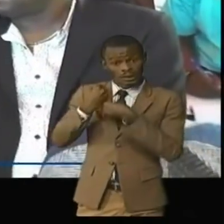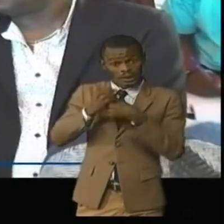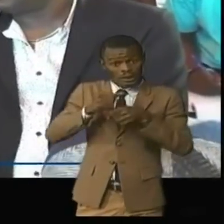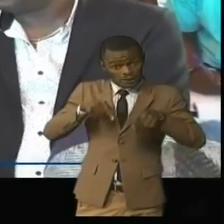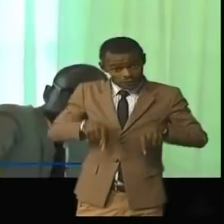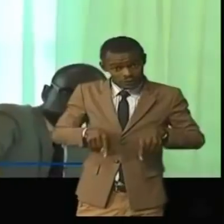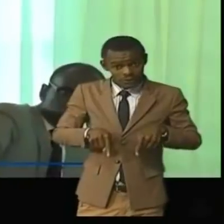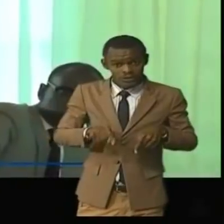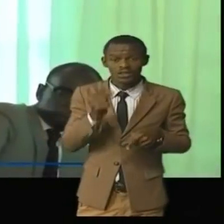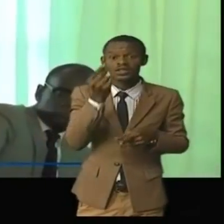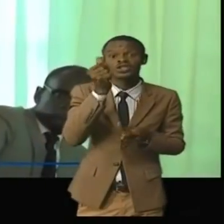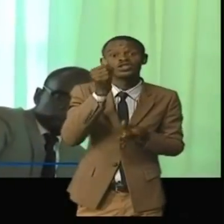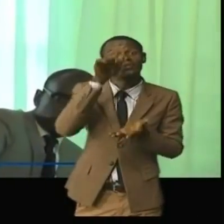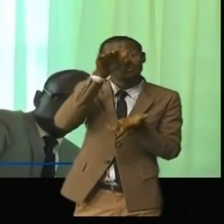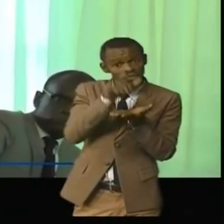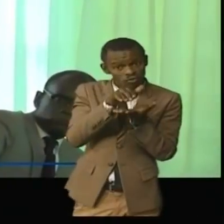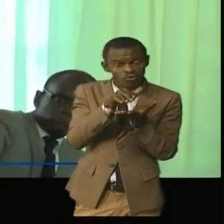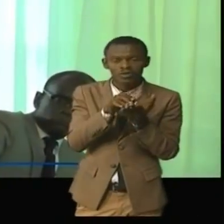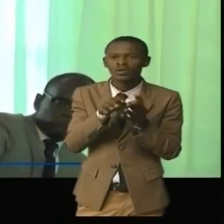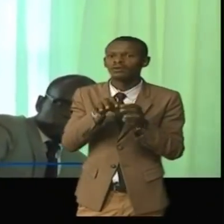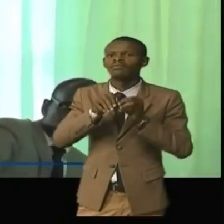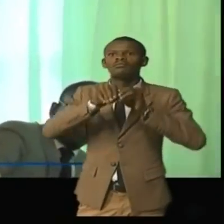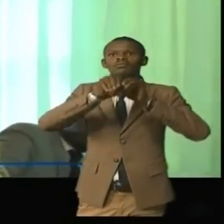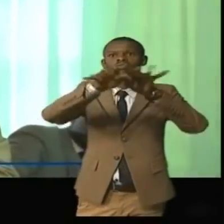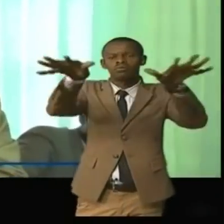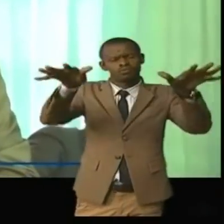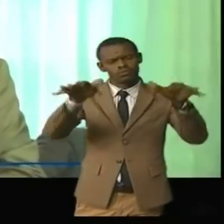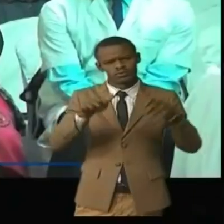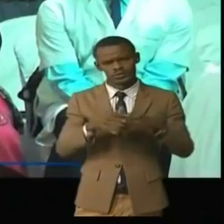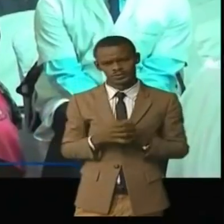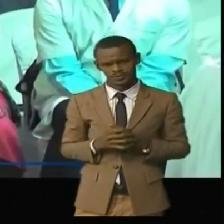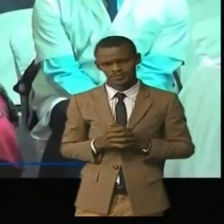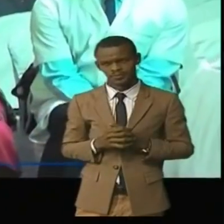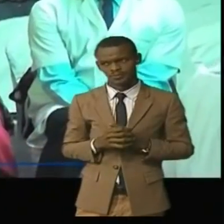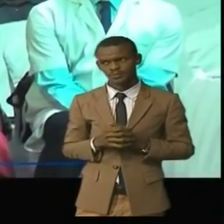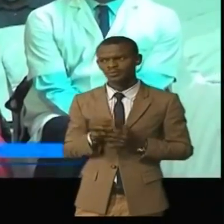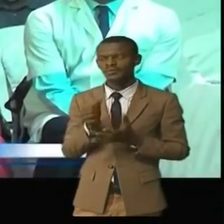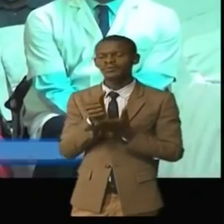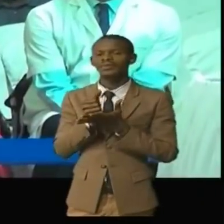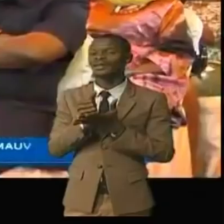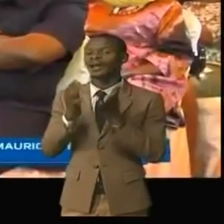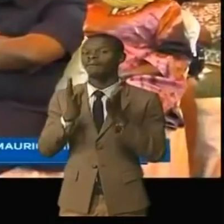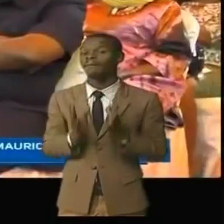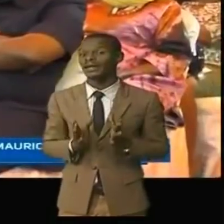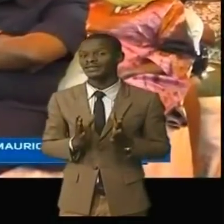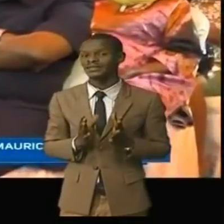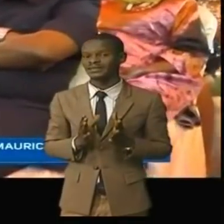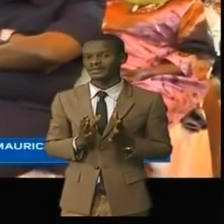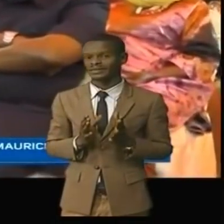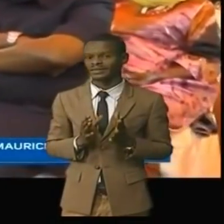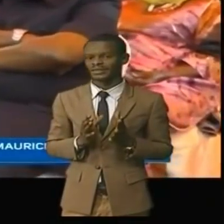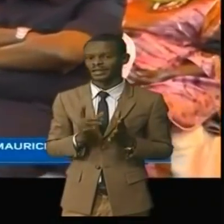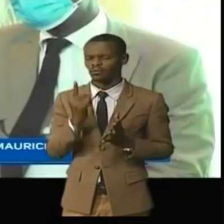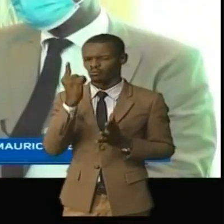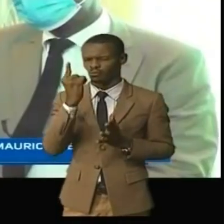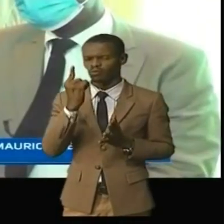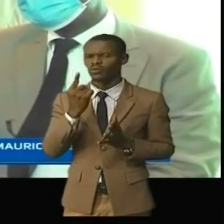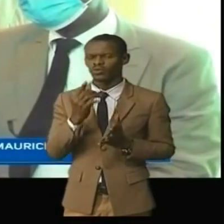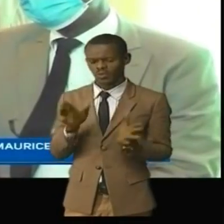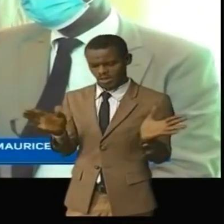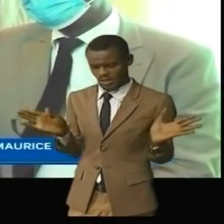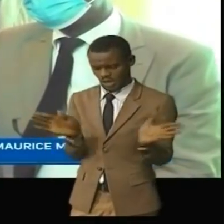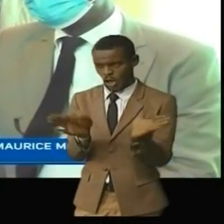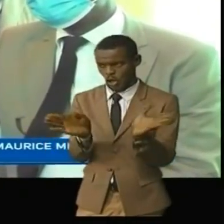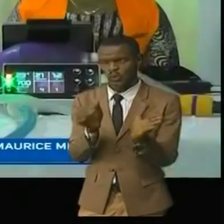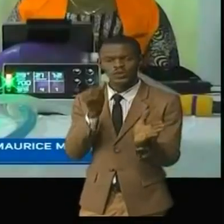du Royaume de Belgique en République démocratique du Congo a encouragé cette initiative et promet le soutien de